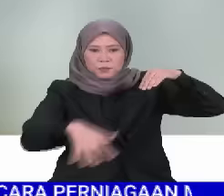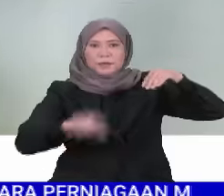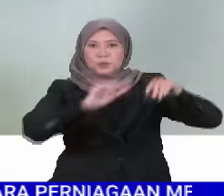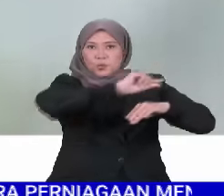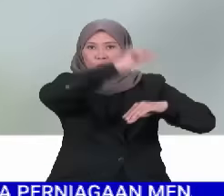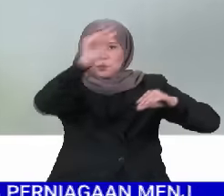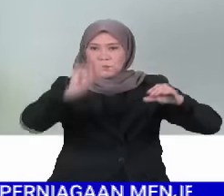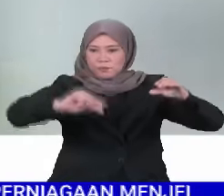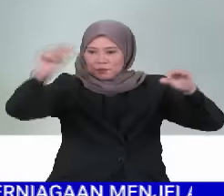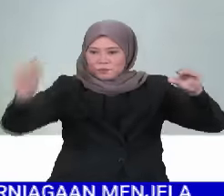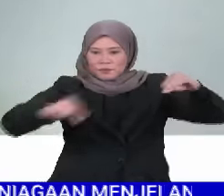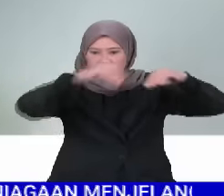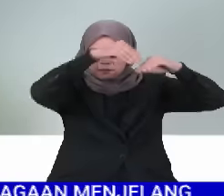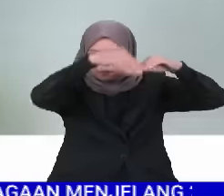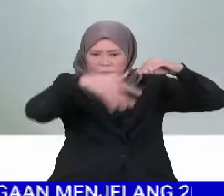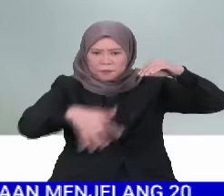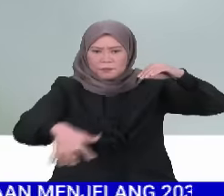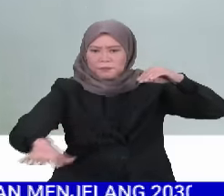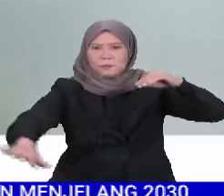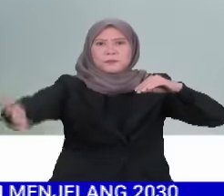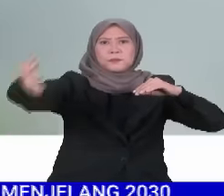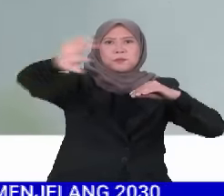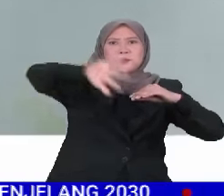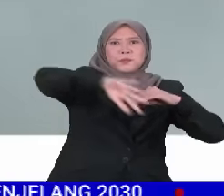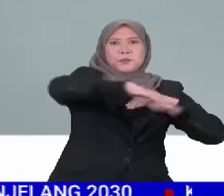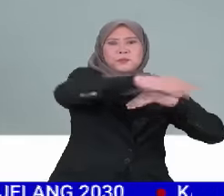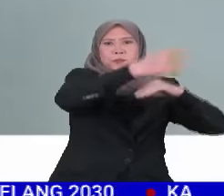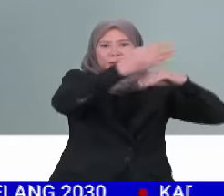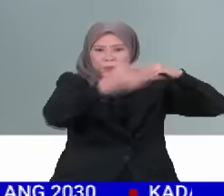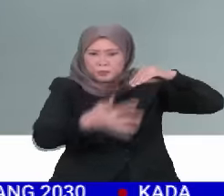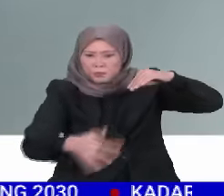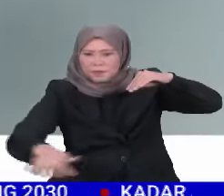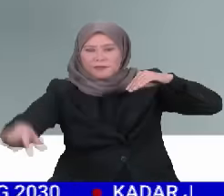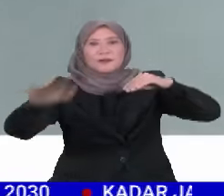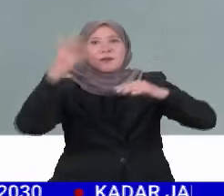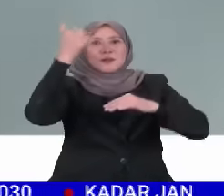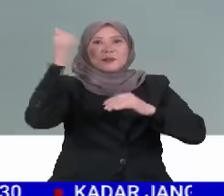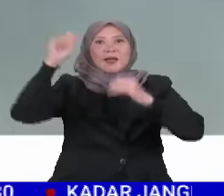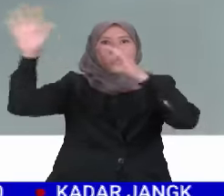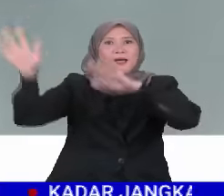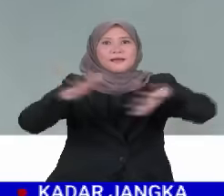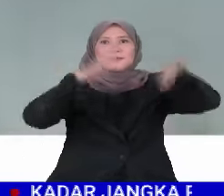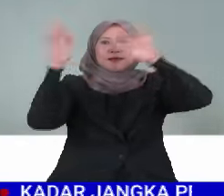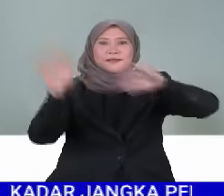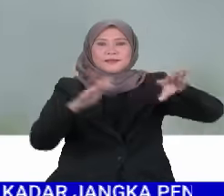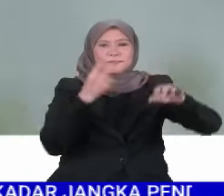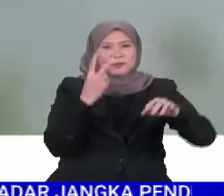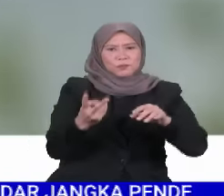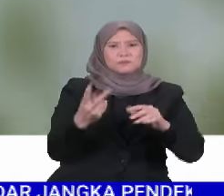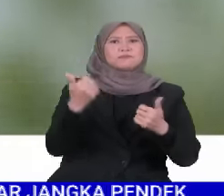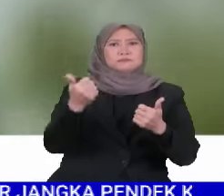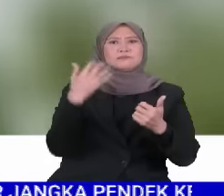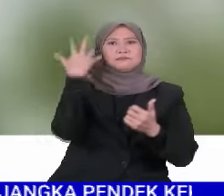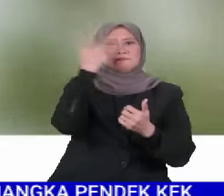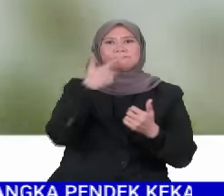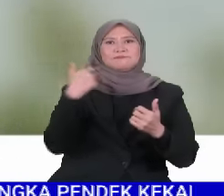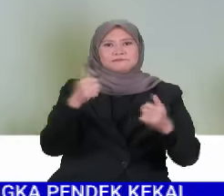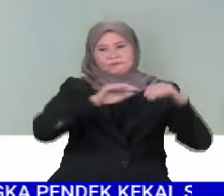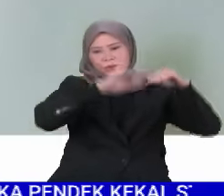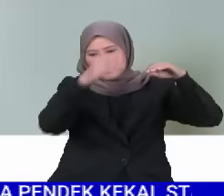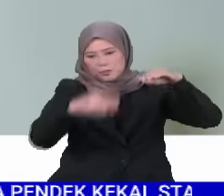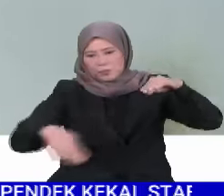naik ke atas dan tidak jatuh ke bawah seperti biasa disebabkan oleh angin sekaligus mencipta satu pemandangan yang